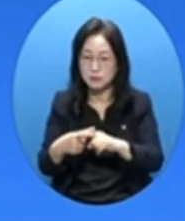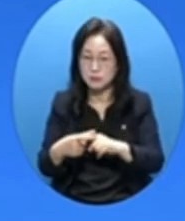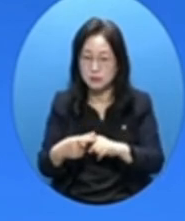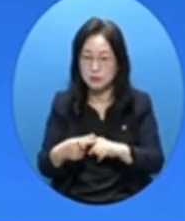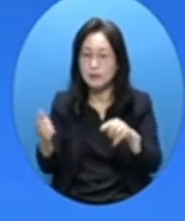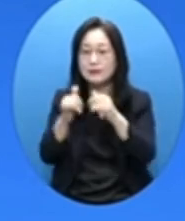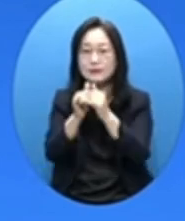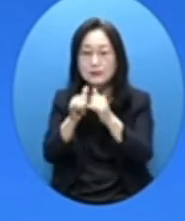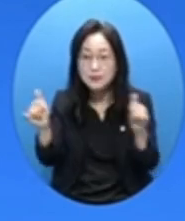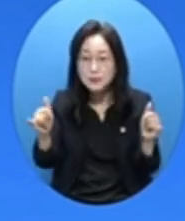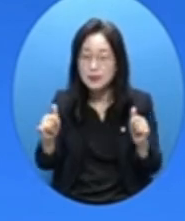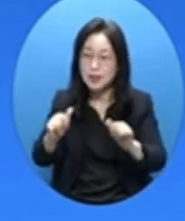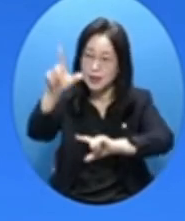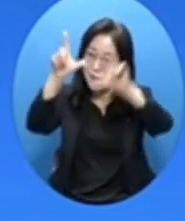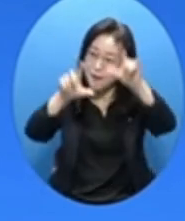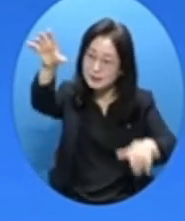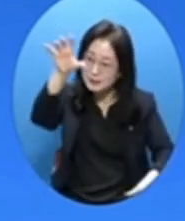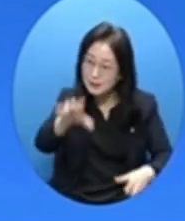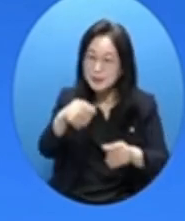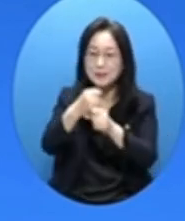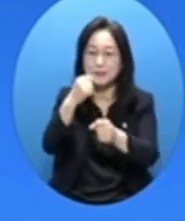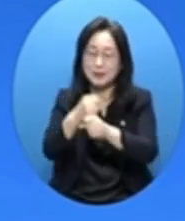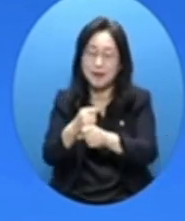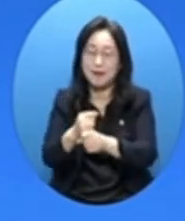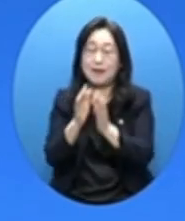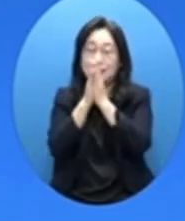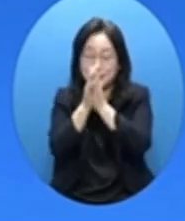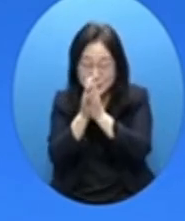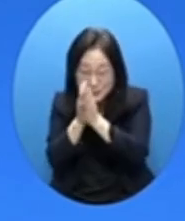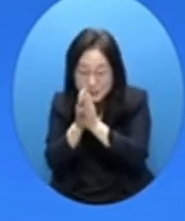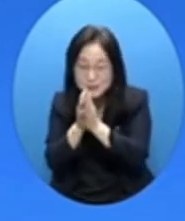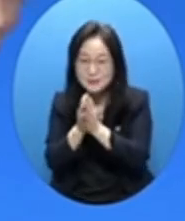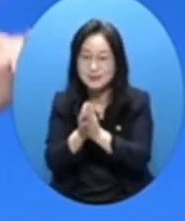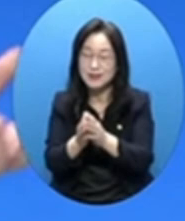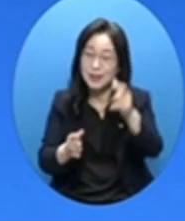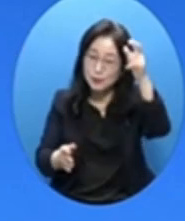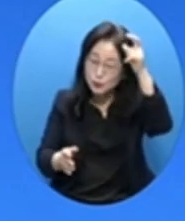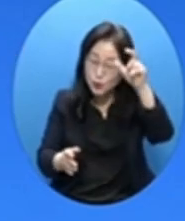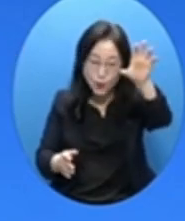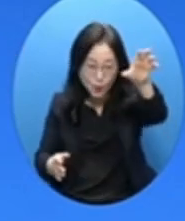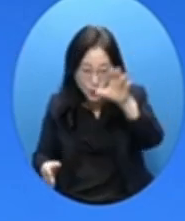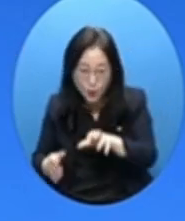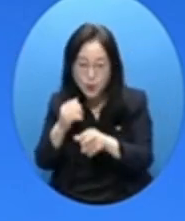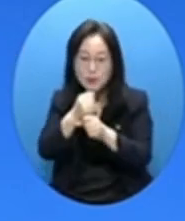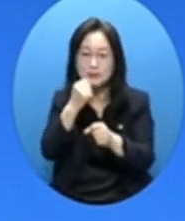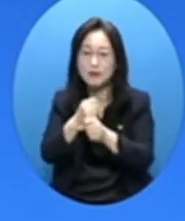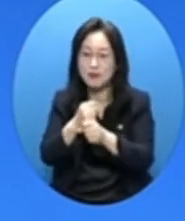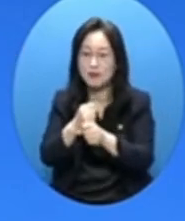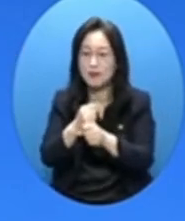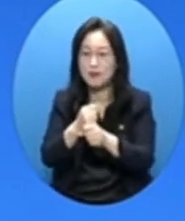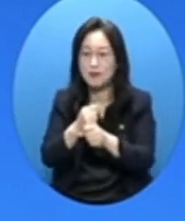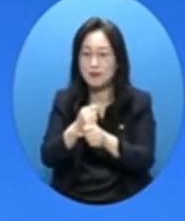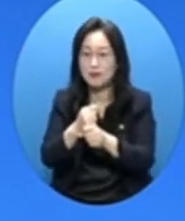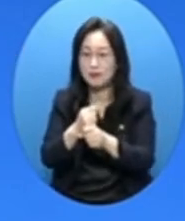사람들이 형사를 만들어 놓고 섬깁니다 서예 형상을 만들어 놓고